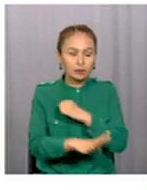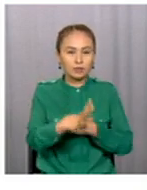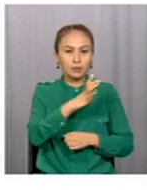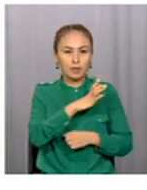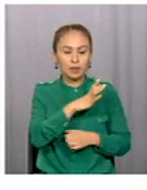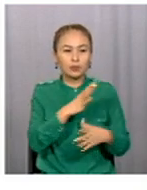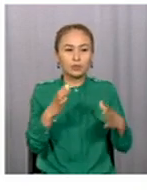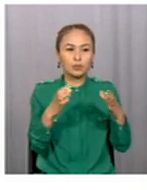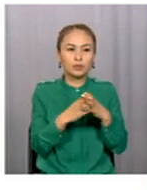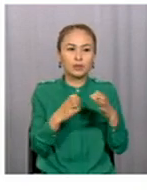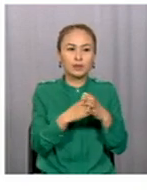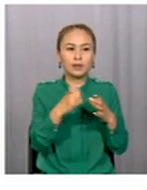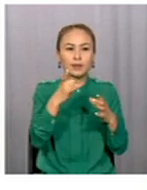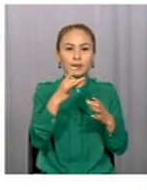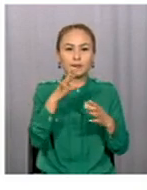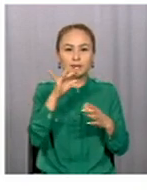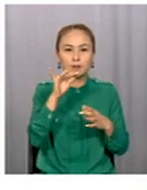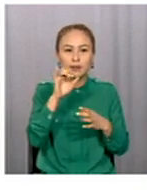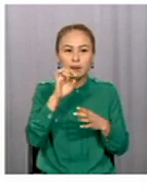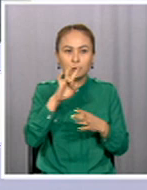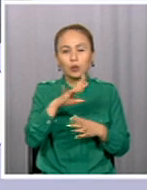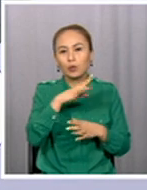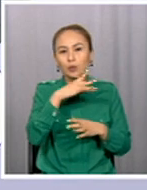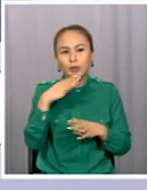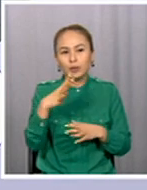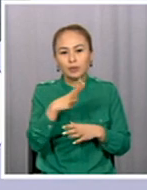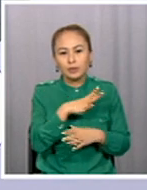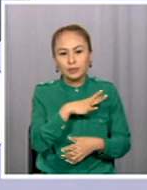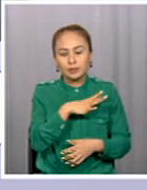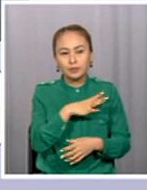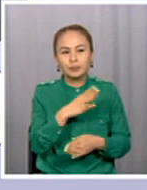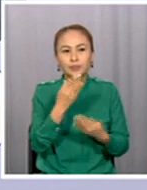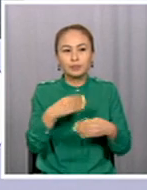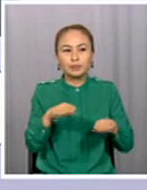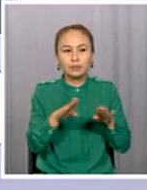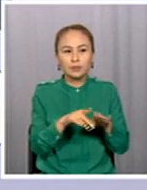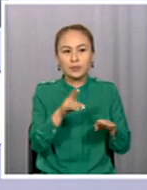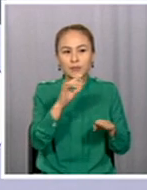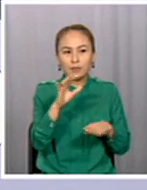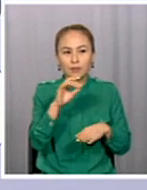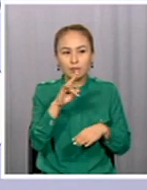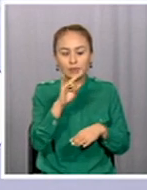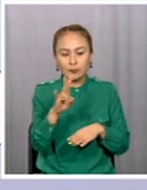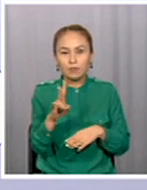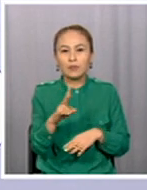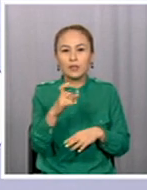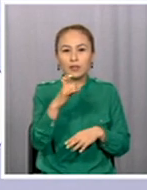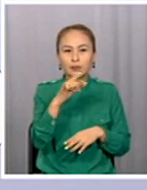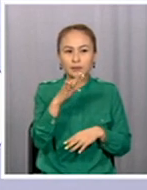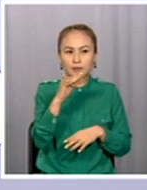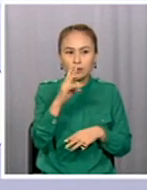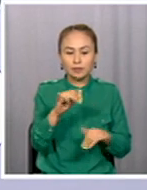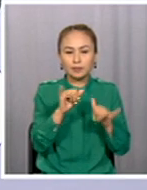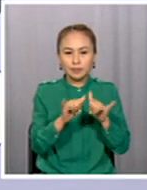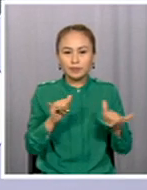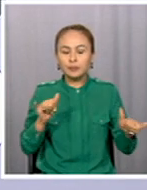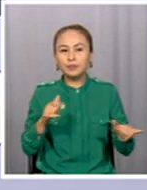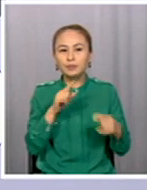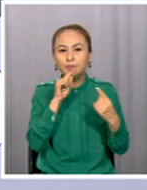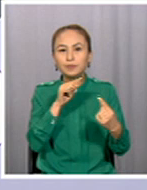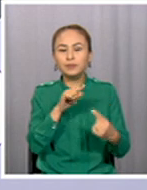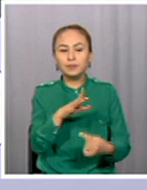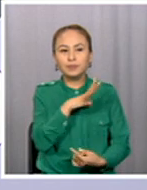топтарында христиан дінін ұстанушылар көбейді. Алайда Диоклетиан христиан дінінің таралуына мүлдем қарсы